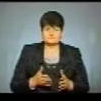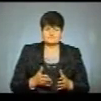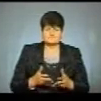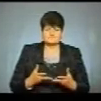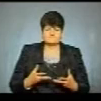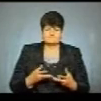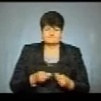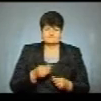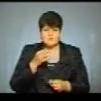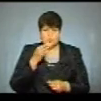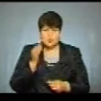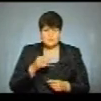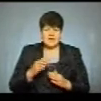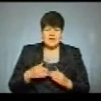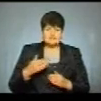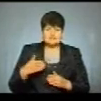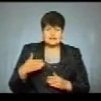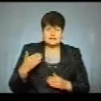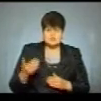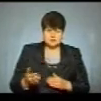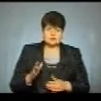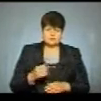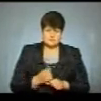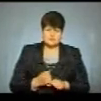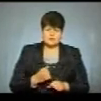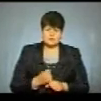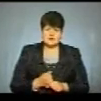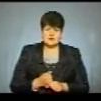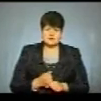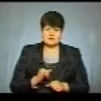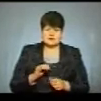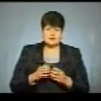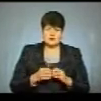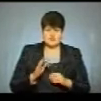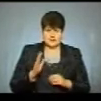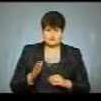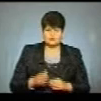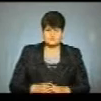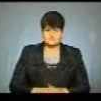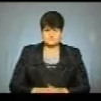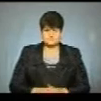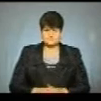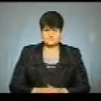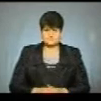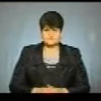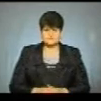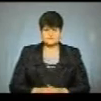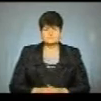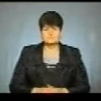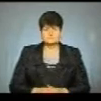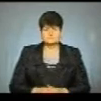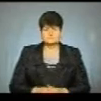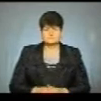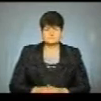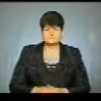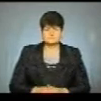натхнення, опиту. А в дальнішому, як ми будемо працювати, і результат буде. Анжела Шова, Василь Веселовський. Новини